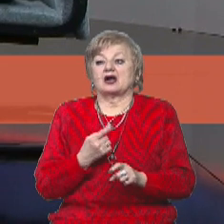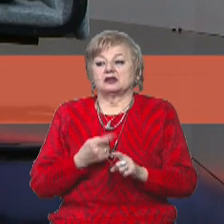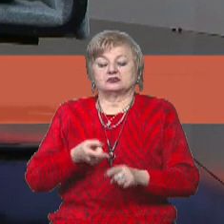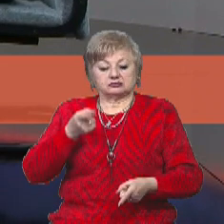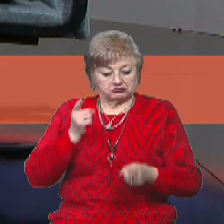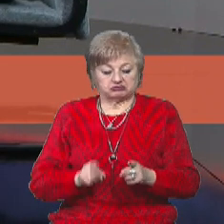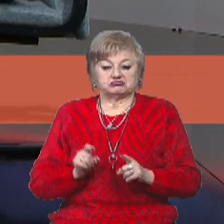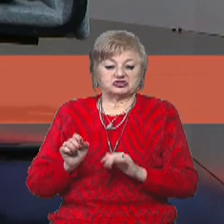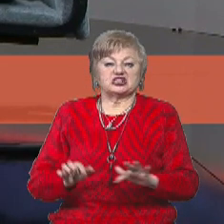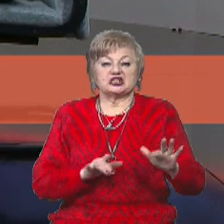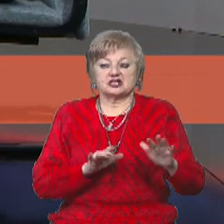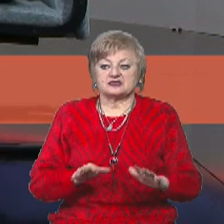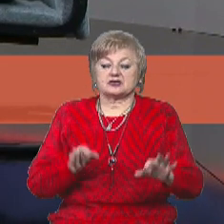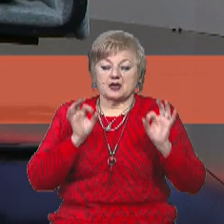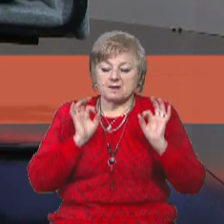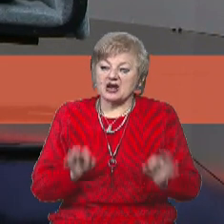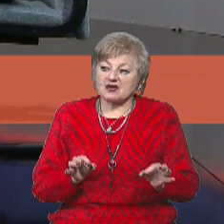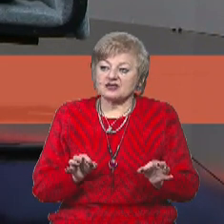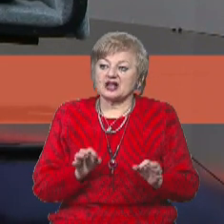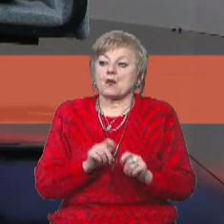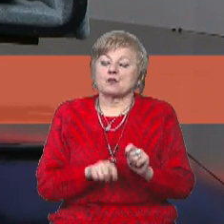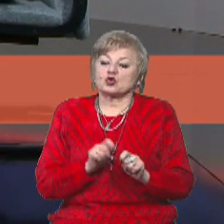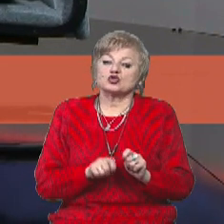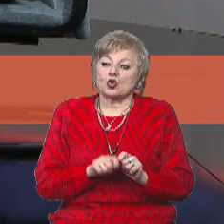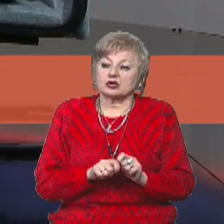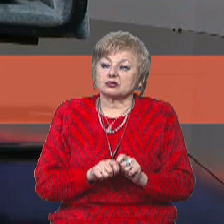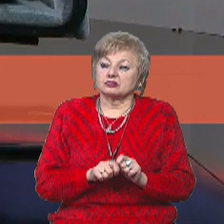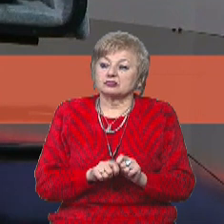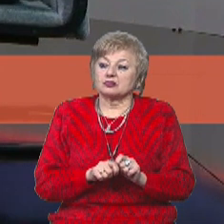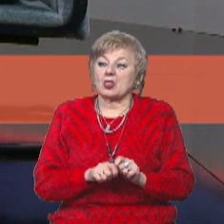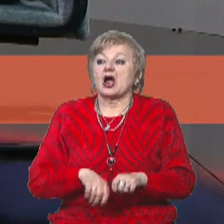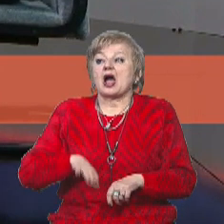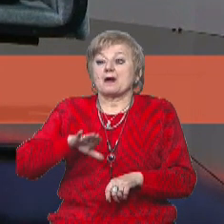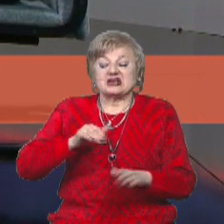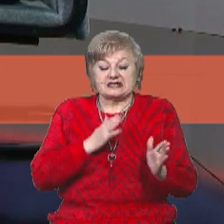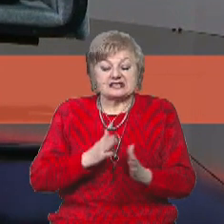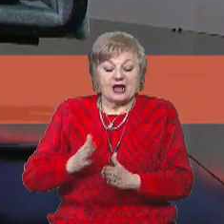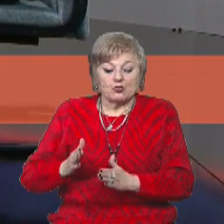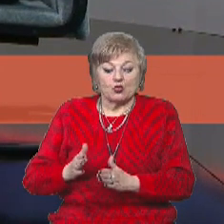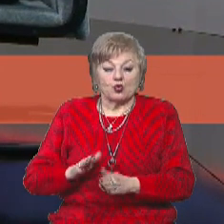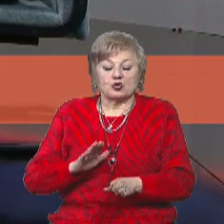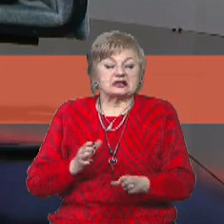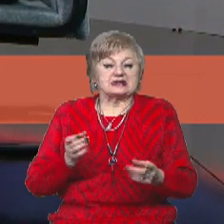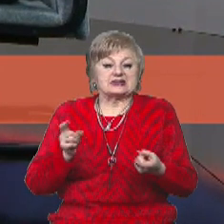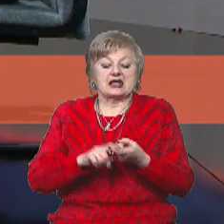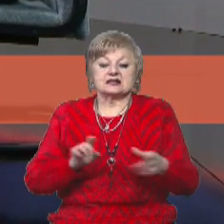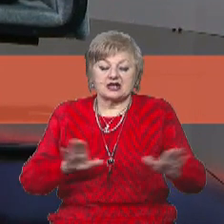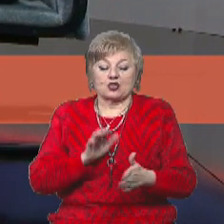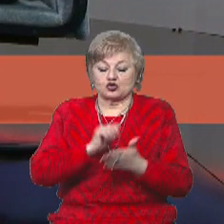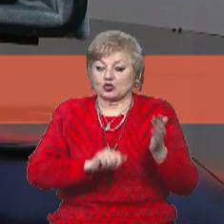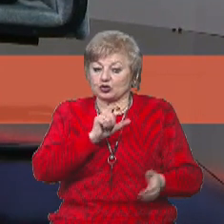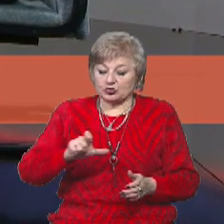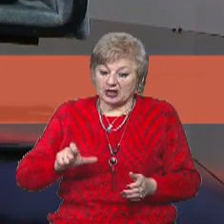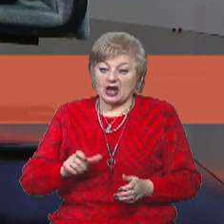дієвий об'єктивний інструмент моніторингу. Системний. А потім системний, да, незалежний від людей, да?